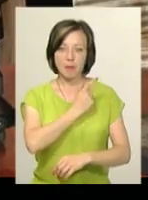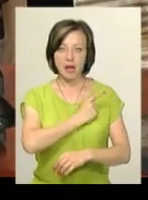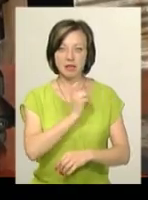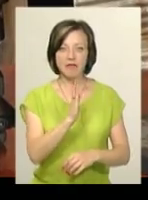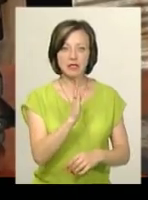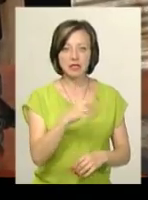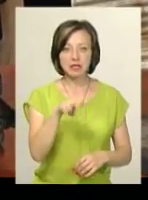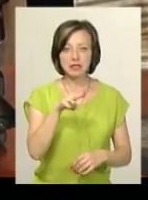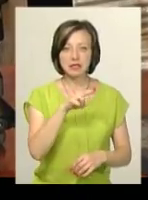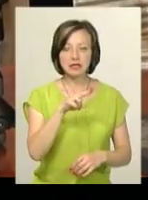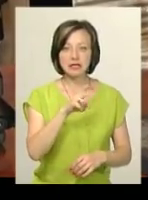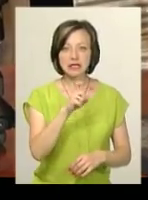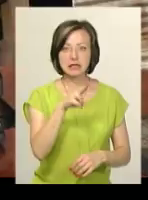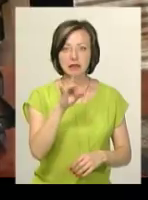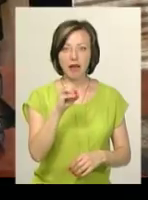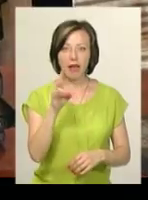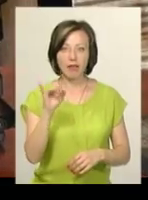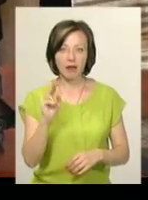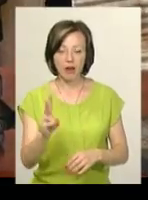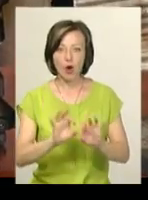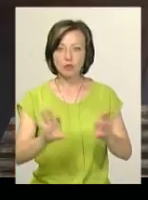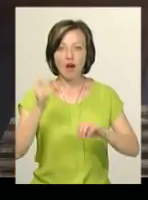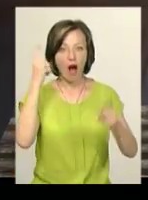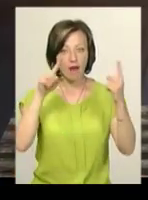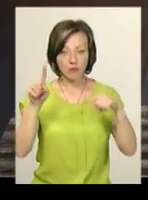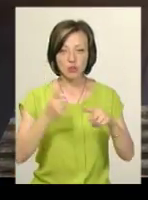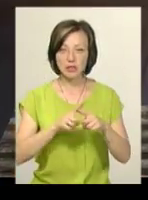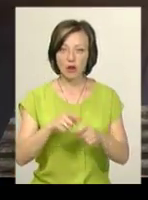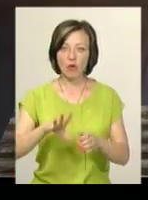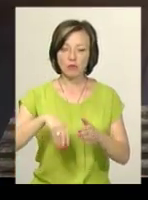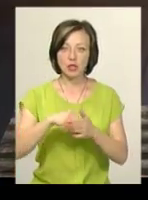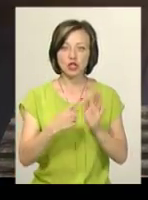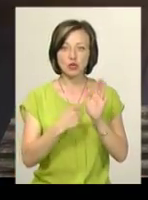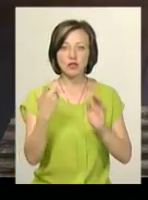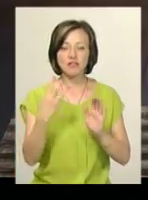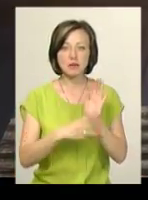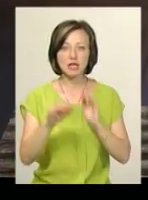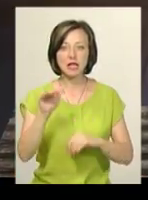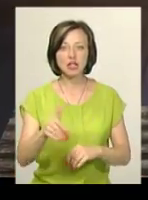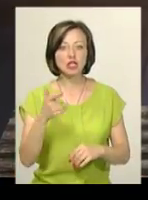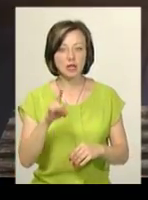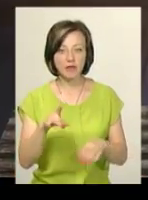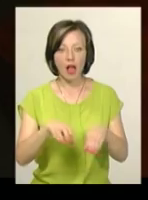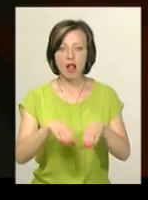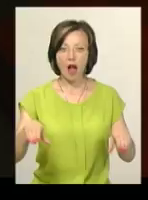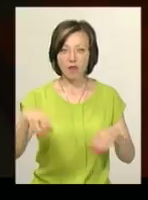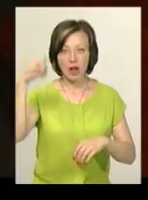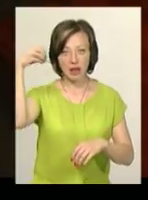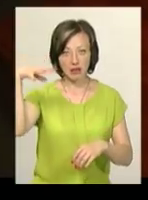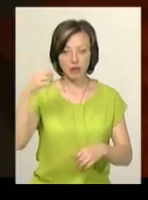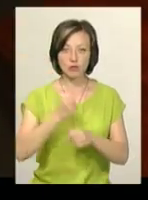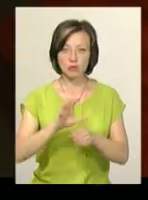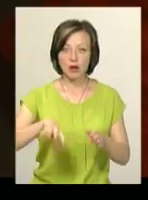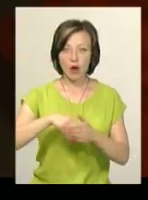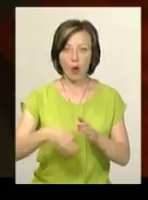Василь Здреник. Як розповів автор ідеї Андрій Олесь, ця робота коштуватиме 680 тисяч гривень. Лавку та ліхтар зроблять за